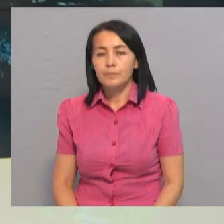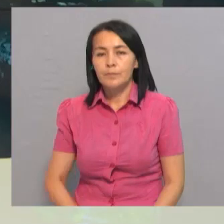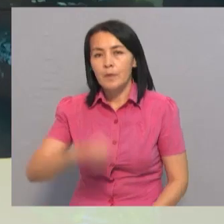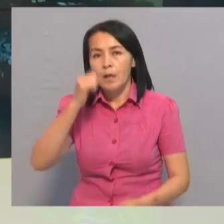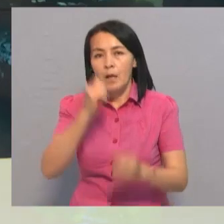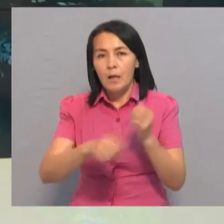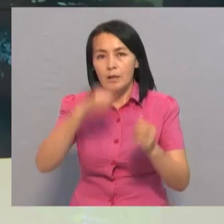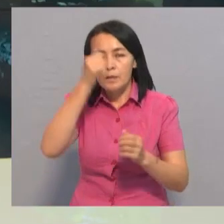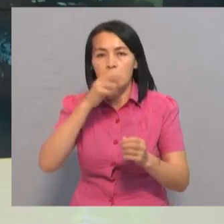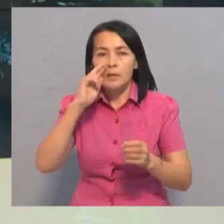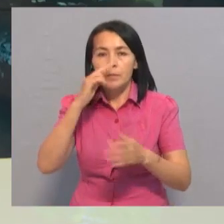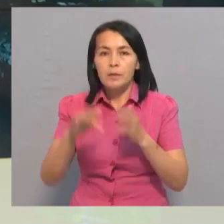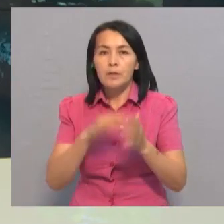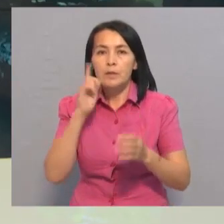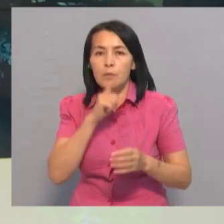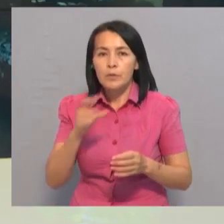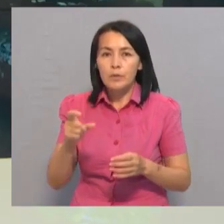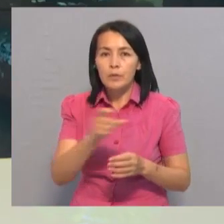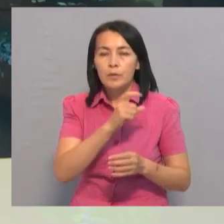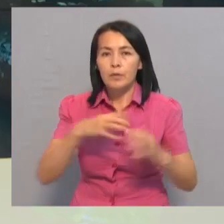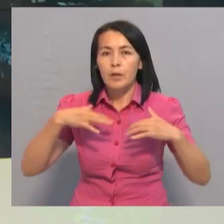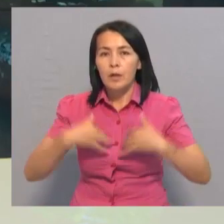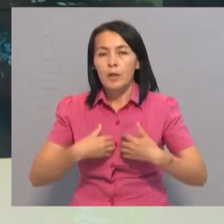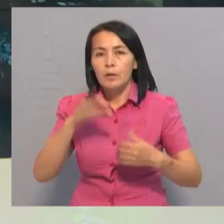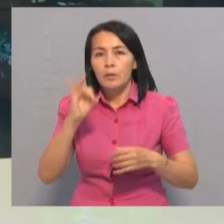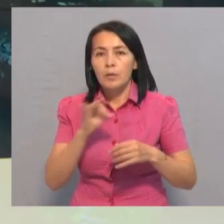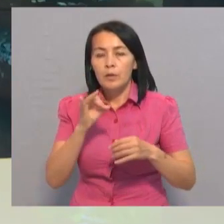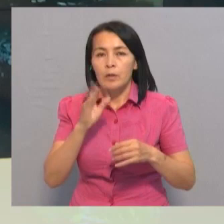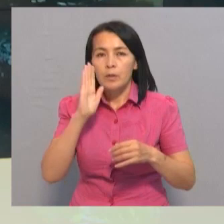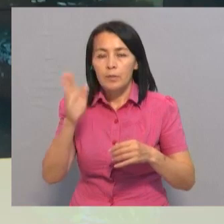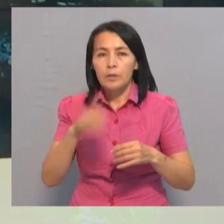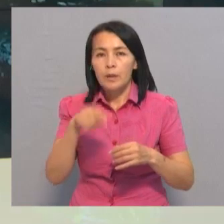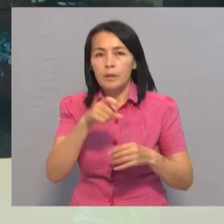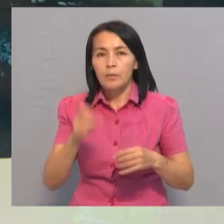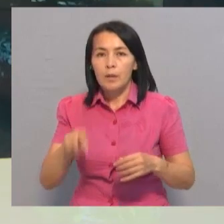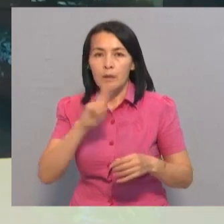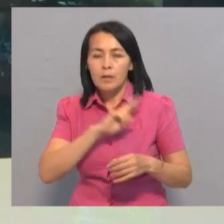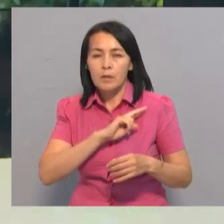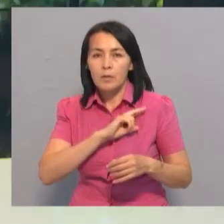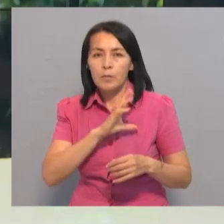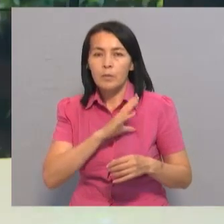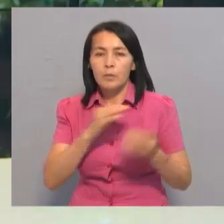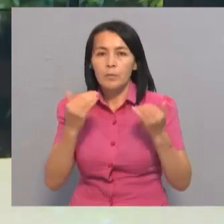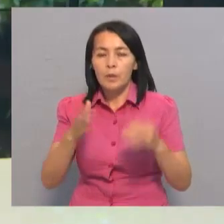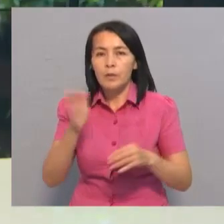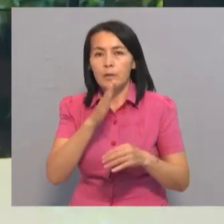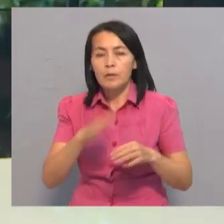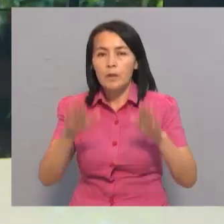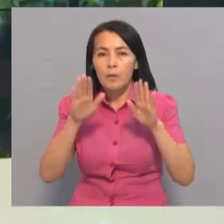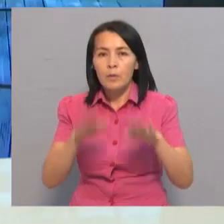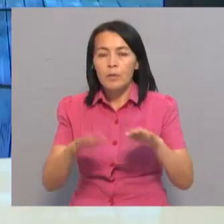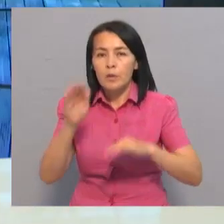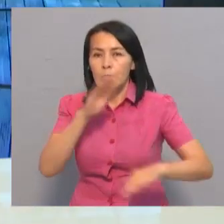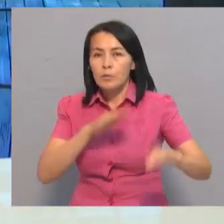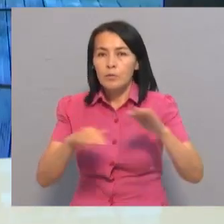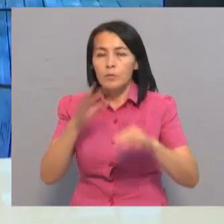Жыл сайын Шымкенттегі өзен көлдерде қайғылы жағдай орын алып, адамдар қаза тауып жатады. Бұған тыйым салынған орындарда